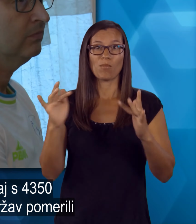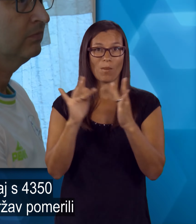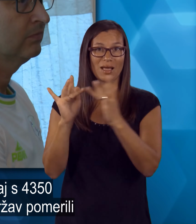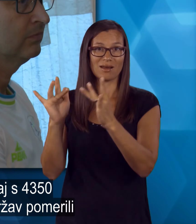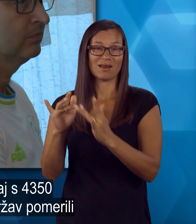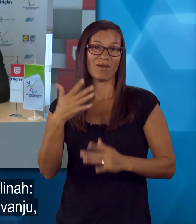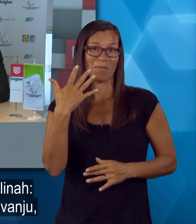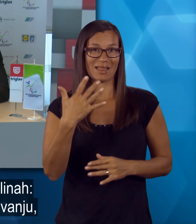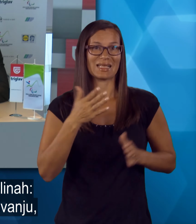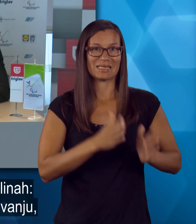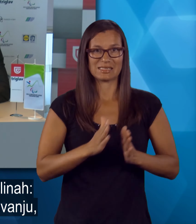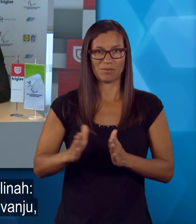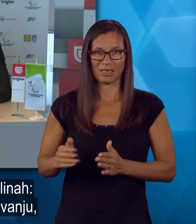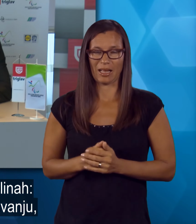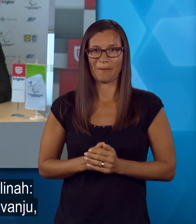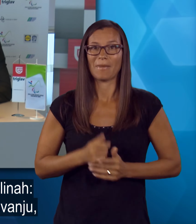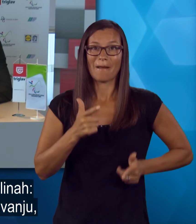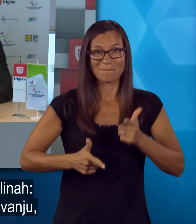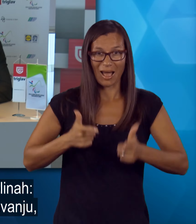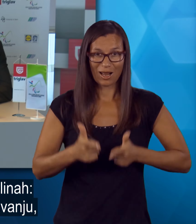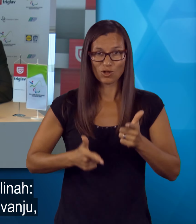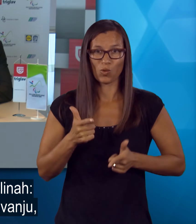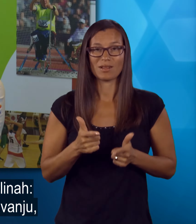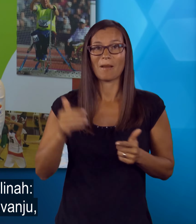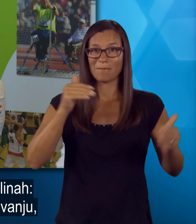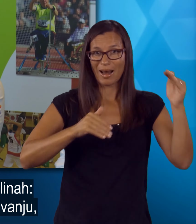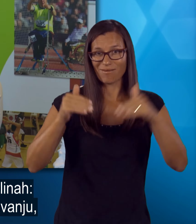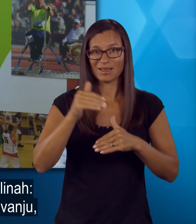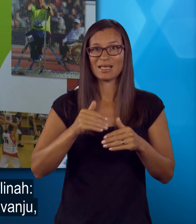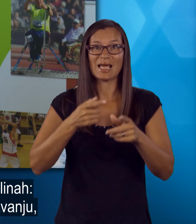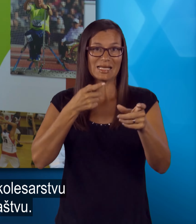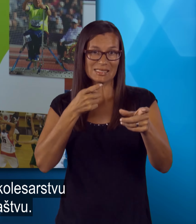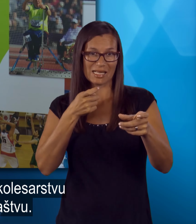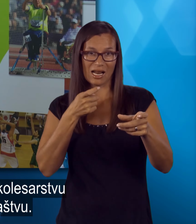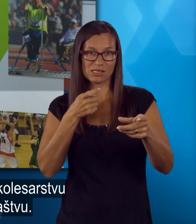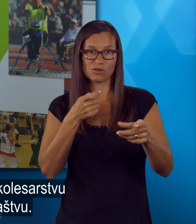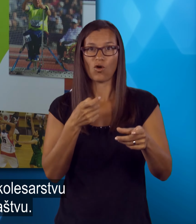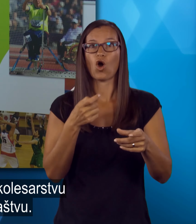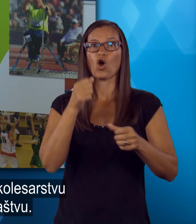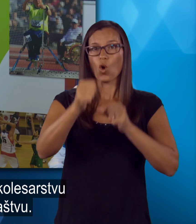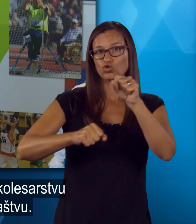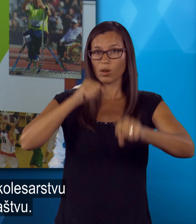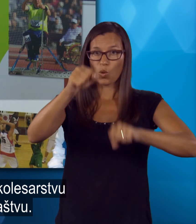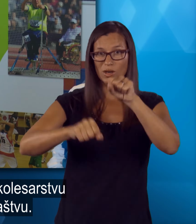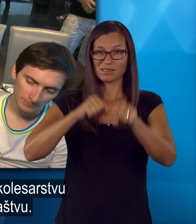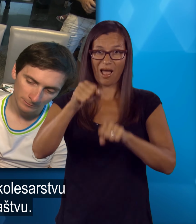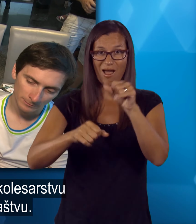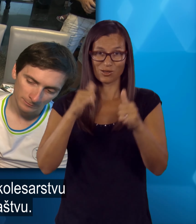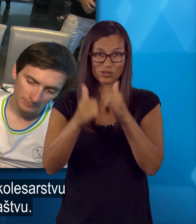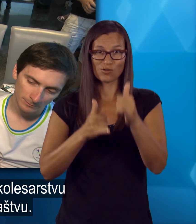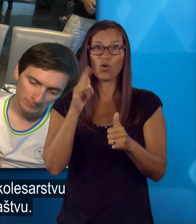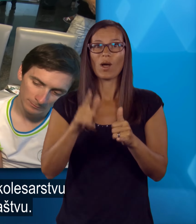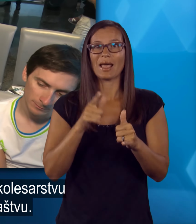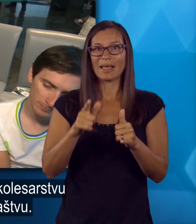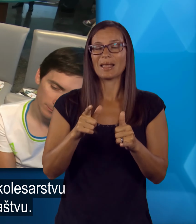disciplinah – maratonu, plavanju, strelstvu, ročnem kolesarstvu in parakajakaštvu.